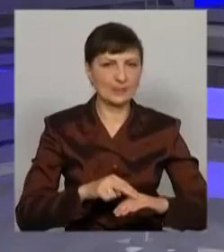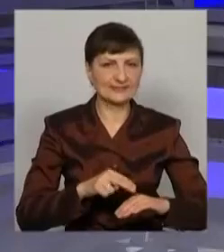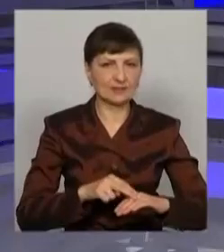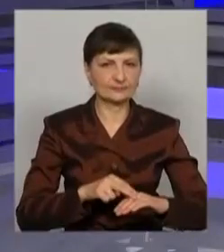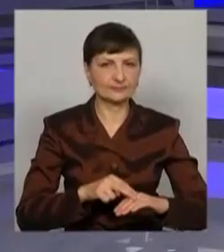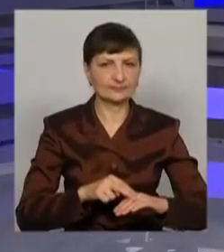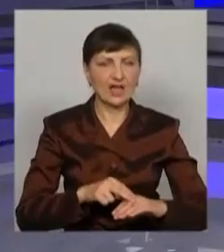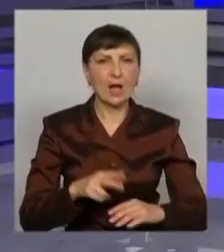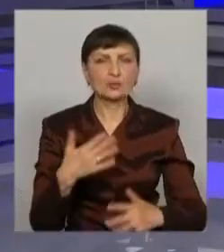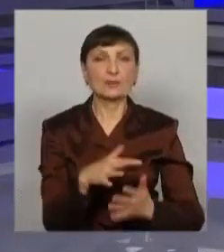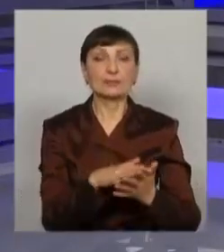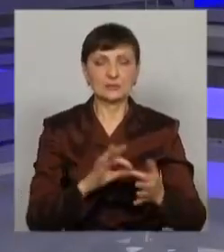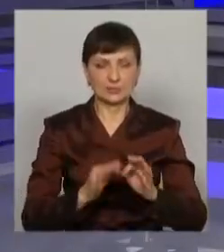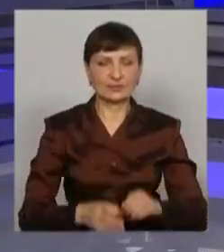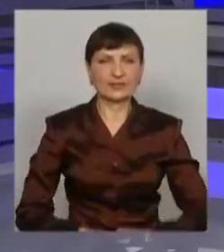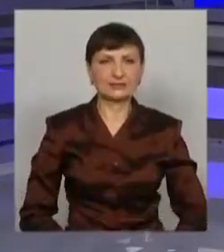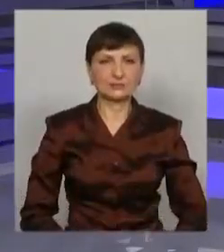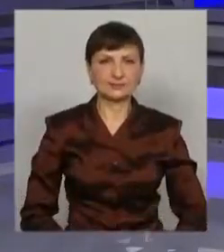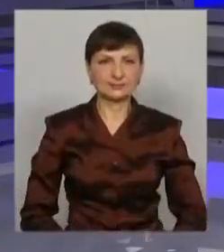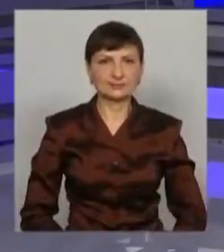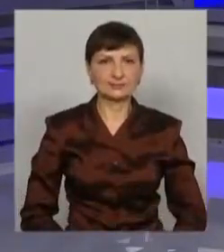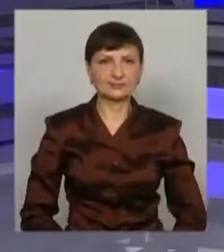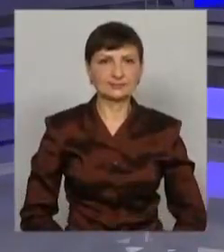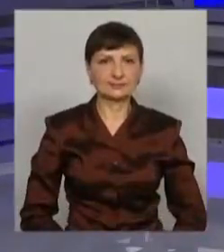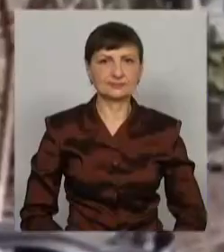органами. Рустам Аралбаев следит за развитием событий.